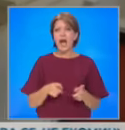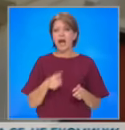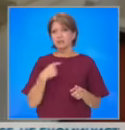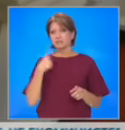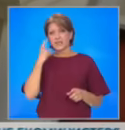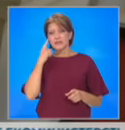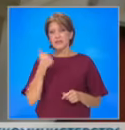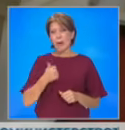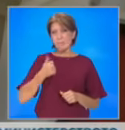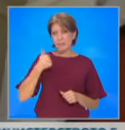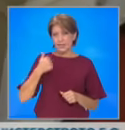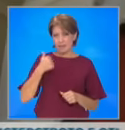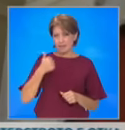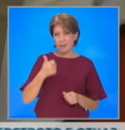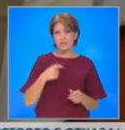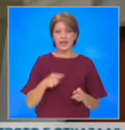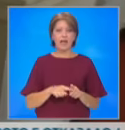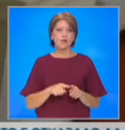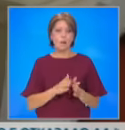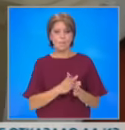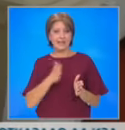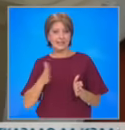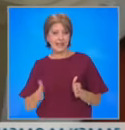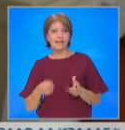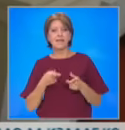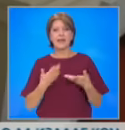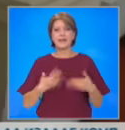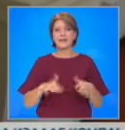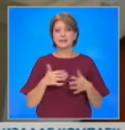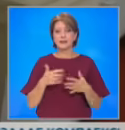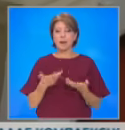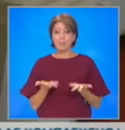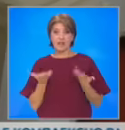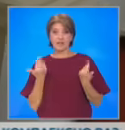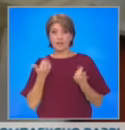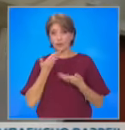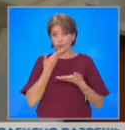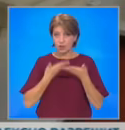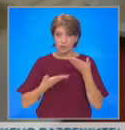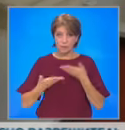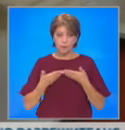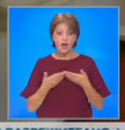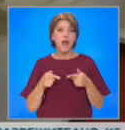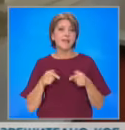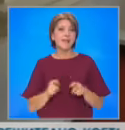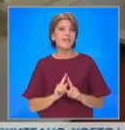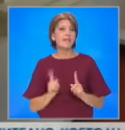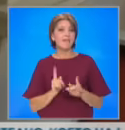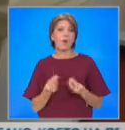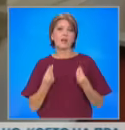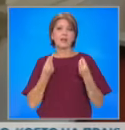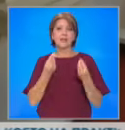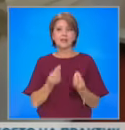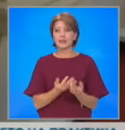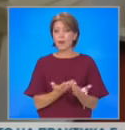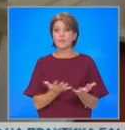мандатоносител не пожела да водим предварителни разговори, предвид, че не могат да осигурят мнозинство в рамките на това народно